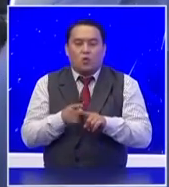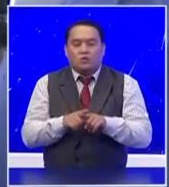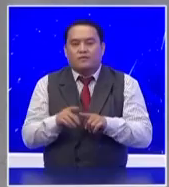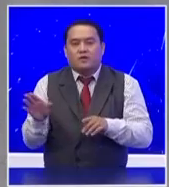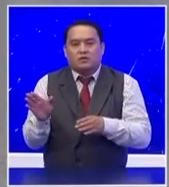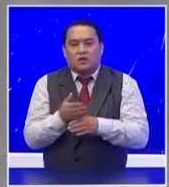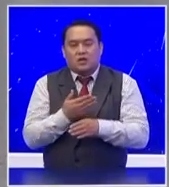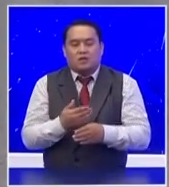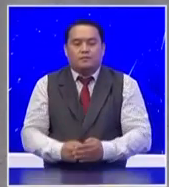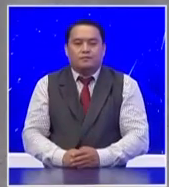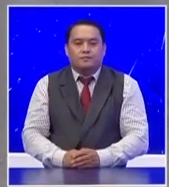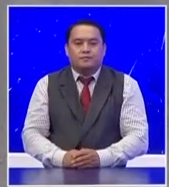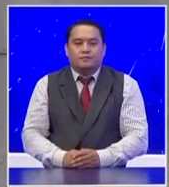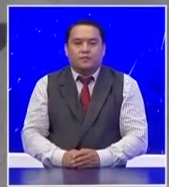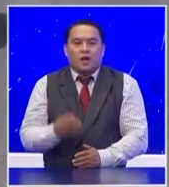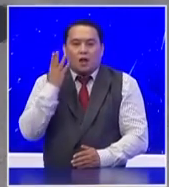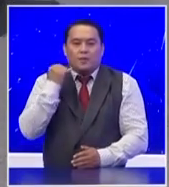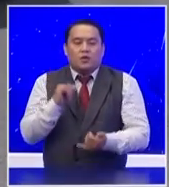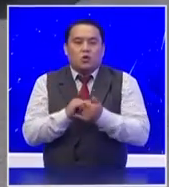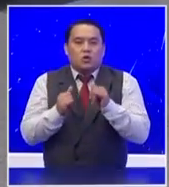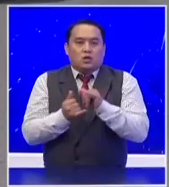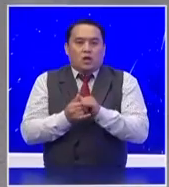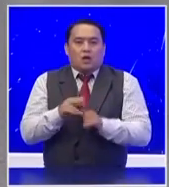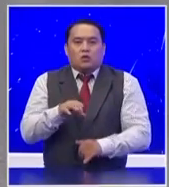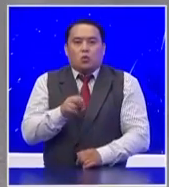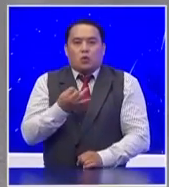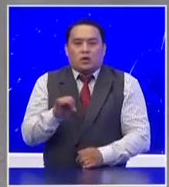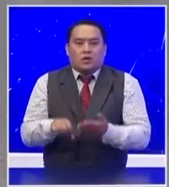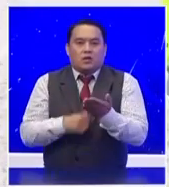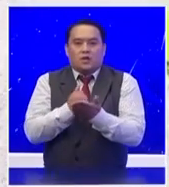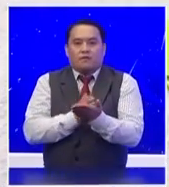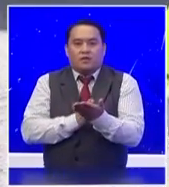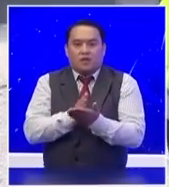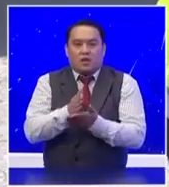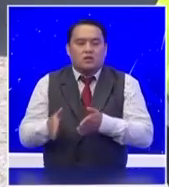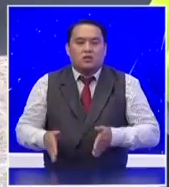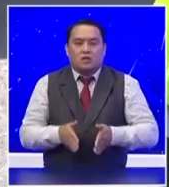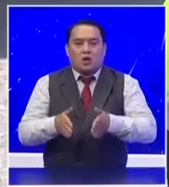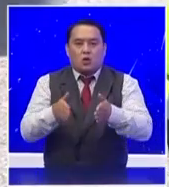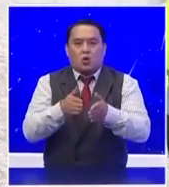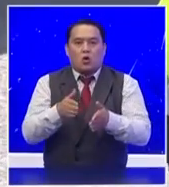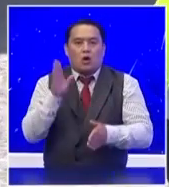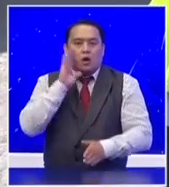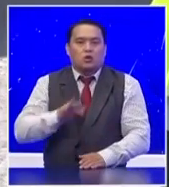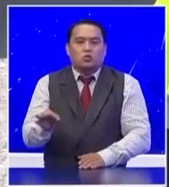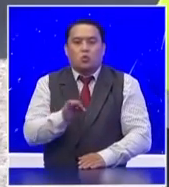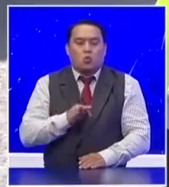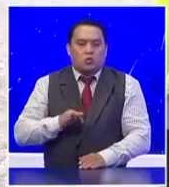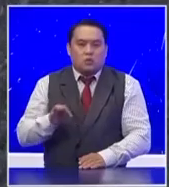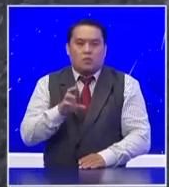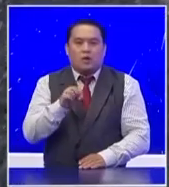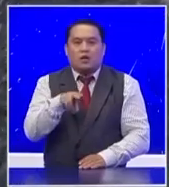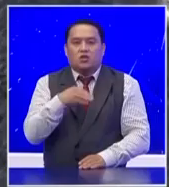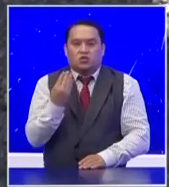заранее. Реконструкция трассы Алматы-Ускемен-Лепсе-Актогай – приоритетная задача. Дорога ведет к излюбленному месту отдыха казахстанцев –